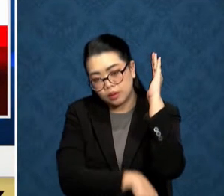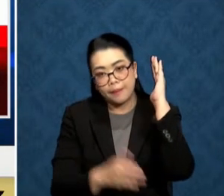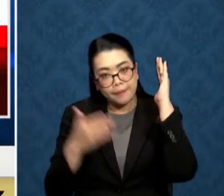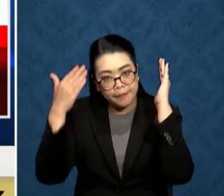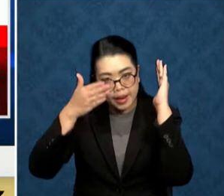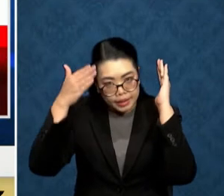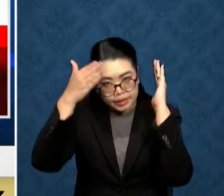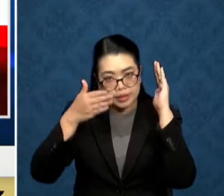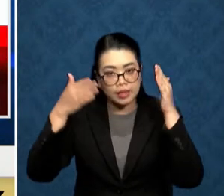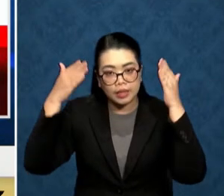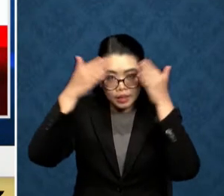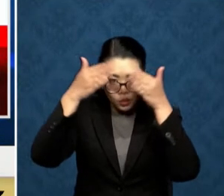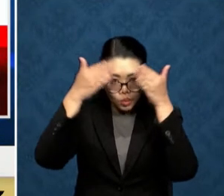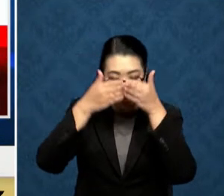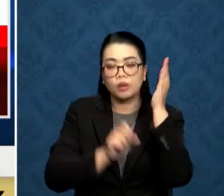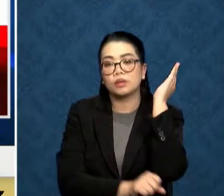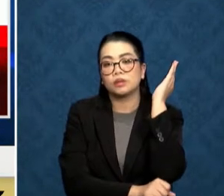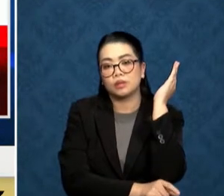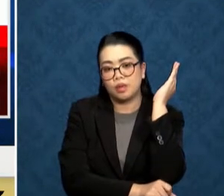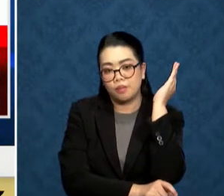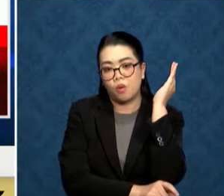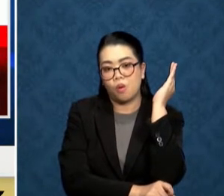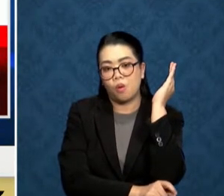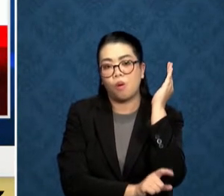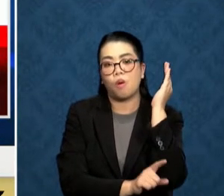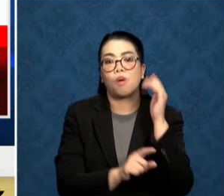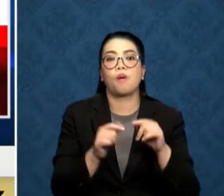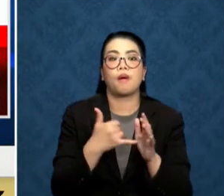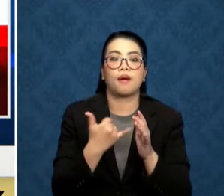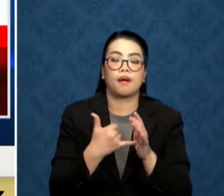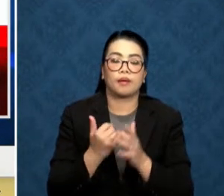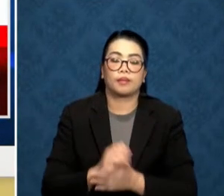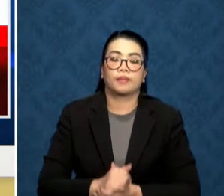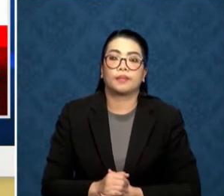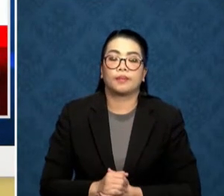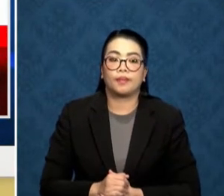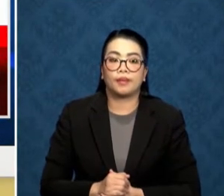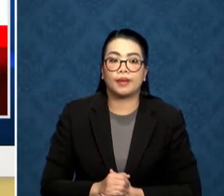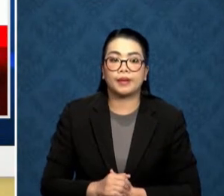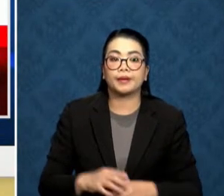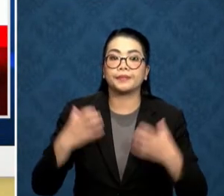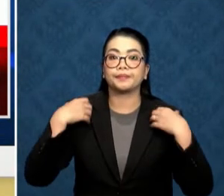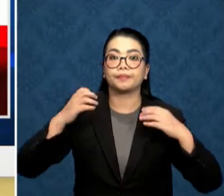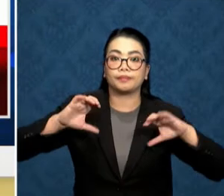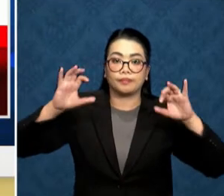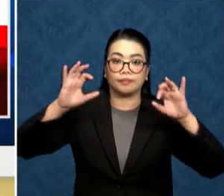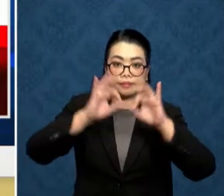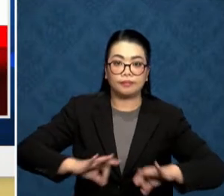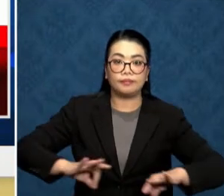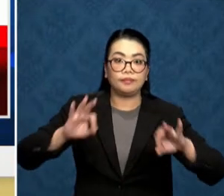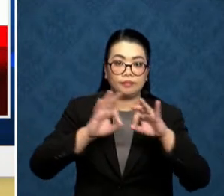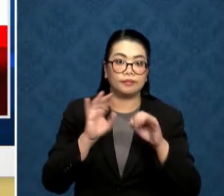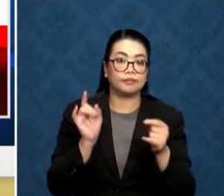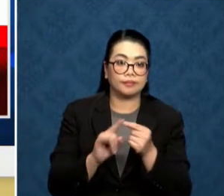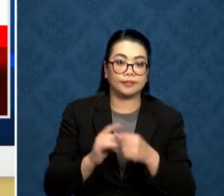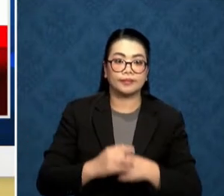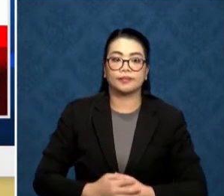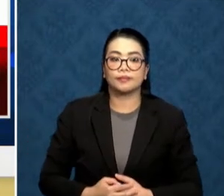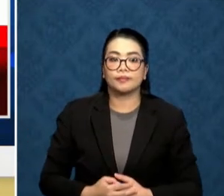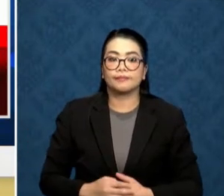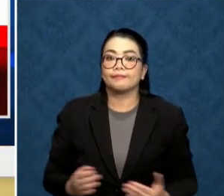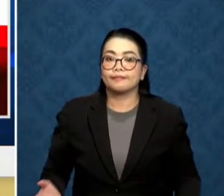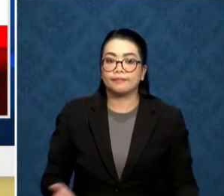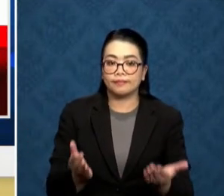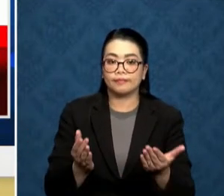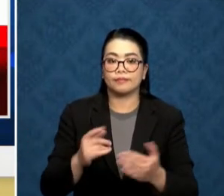ลงไปถึงมาเลเซอี ไปถงซิงกiliaโรและแน่นอน ในโบายนึง ทรธบัใหคามสำคั ก็คือเราจะผลก